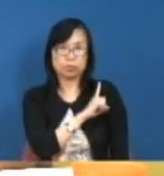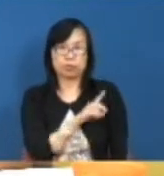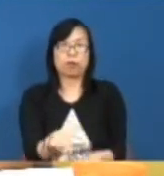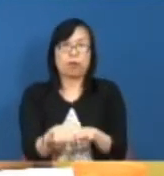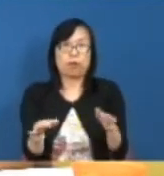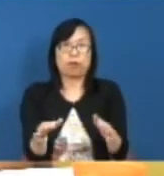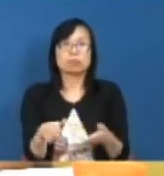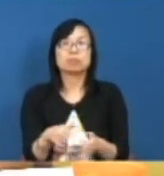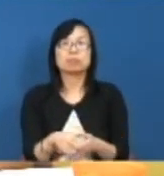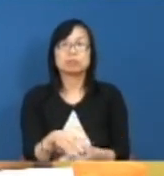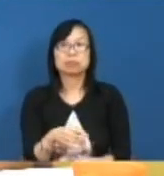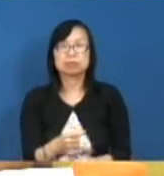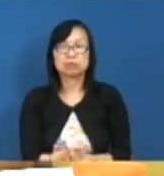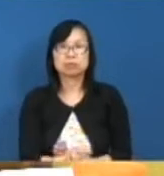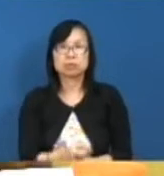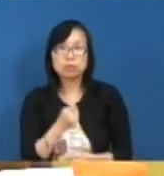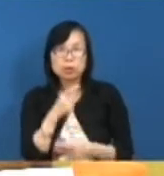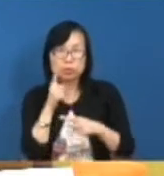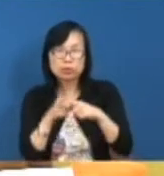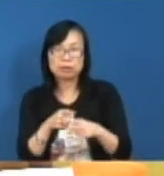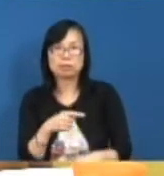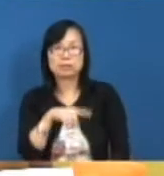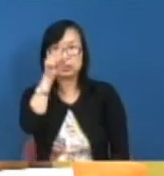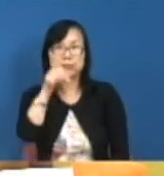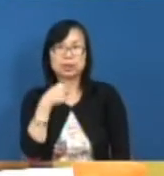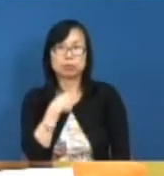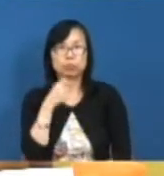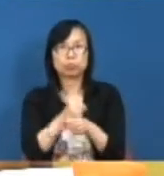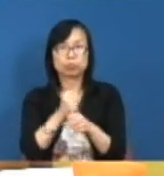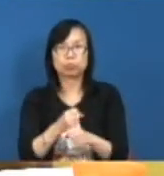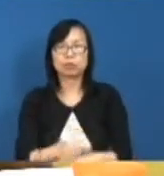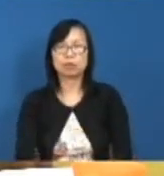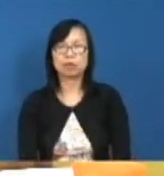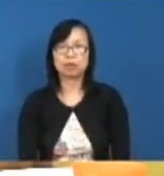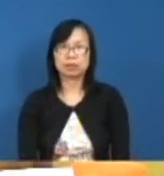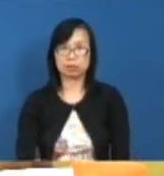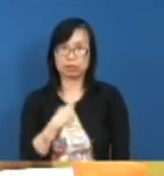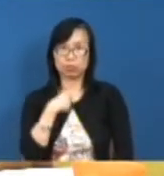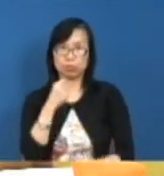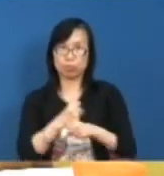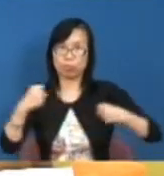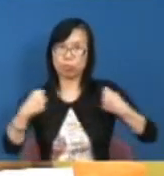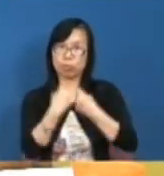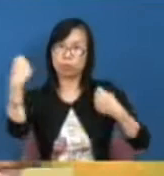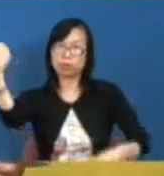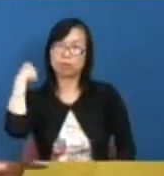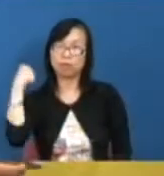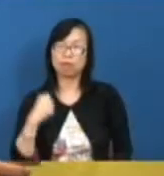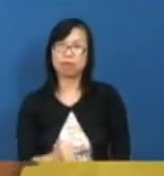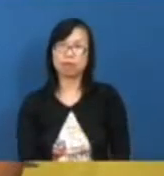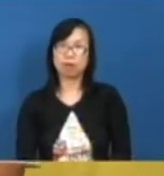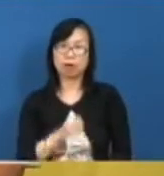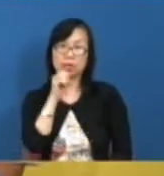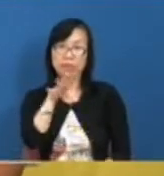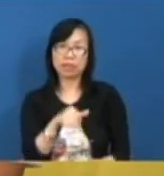係，係咪啊？你點解咁做啫？你啲法國人，點解用暴力啫？ 你跟遊戲規則玩嘛，你